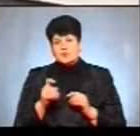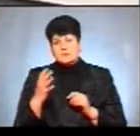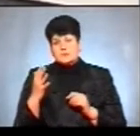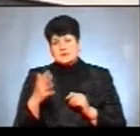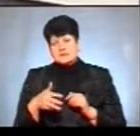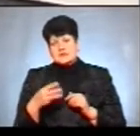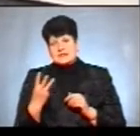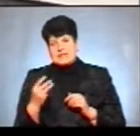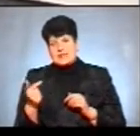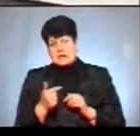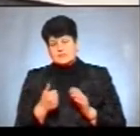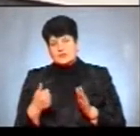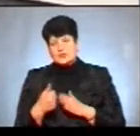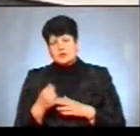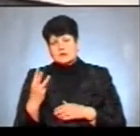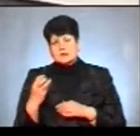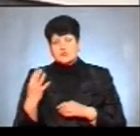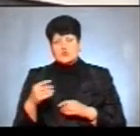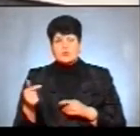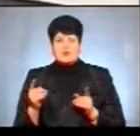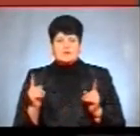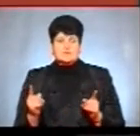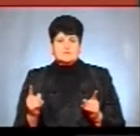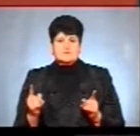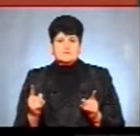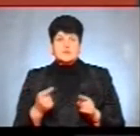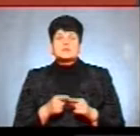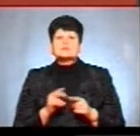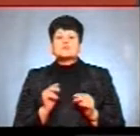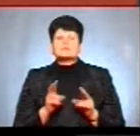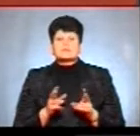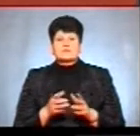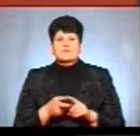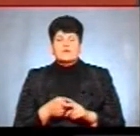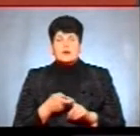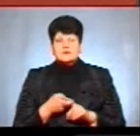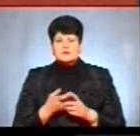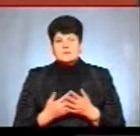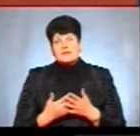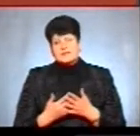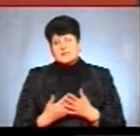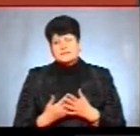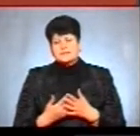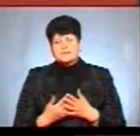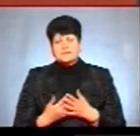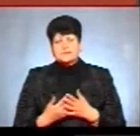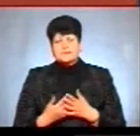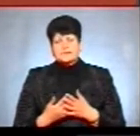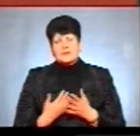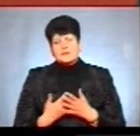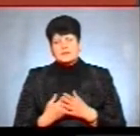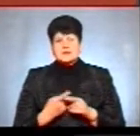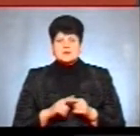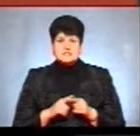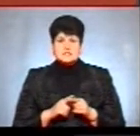153 гривні до 340 гривень. З тобто, чим це пов'язано? Ну, напевно, що, по-перше, ці